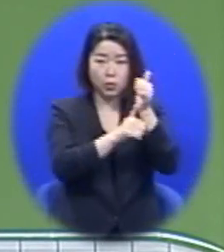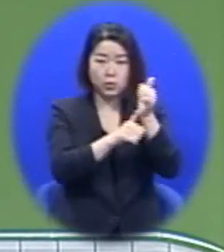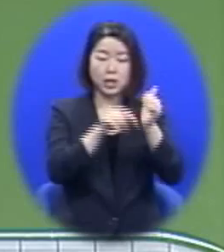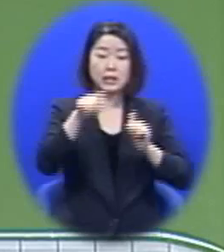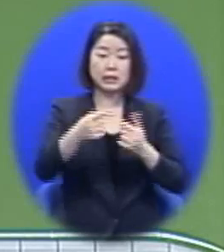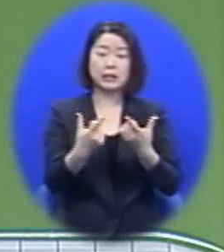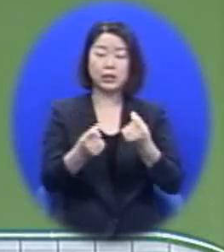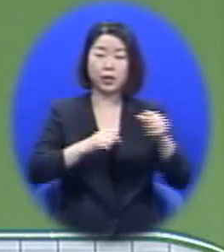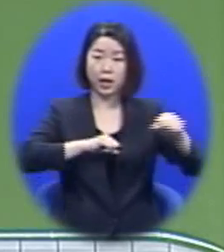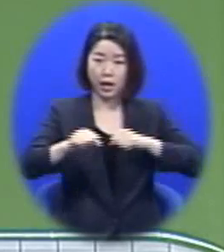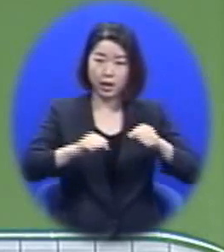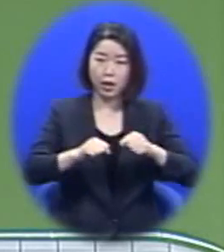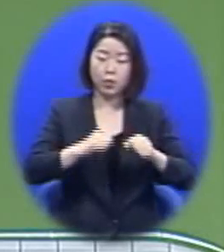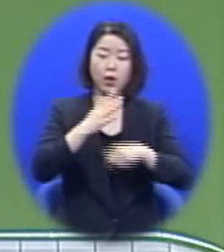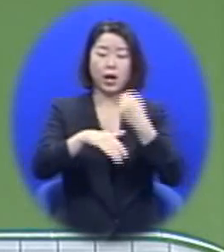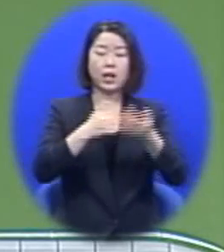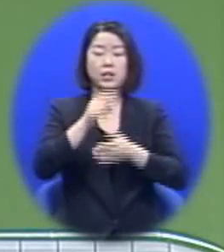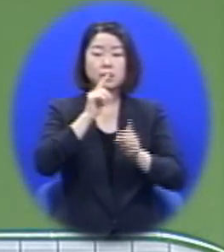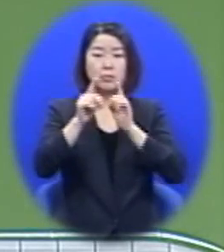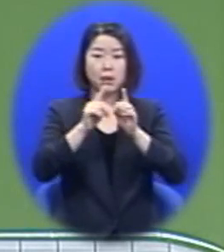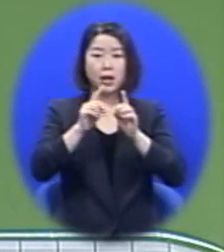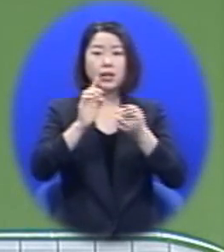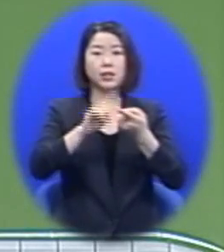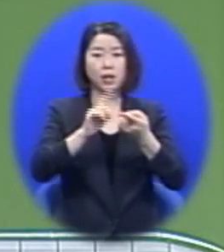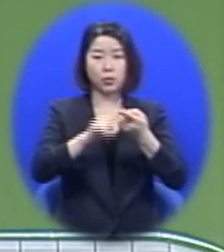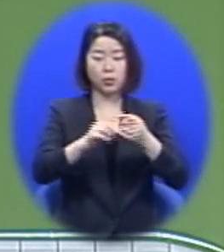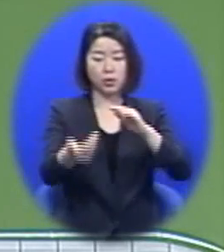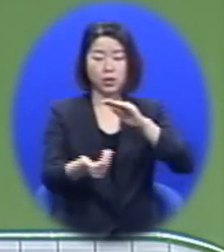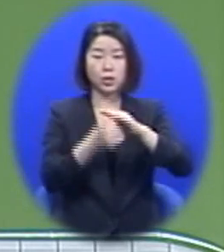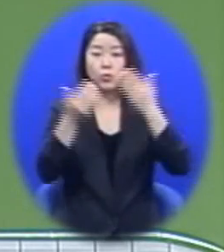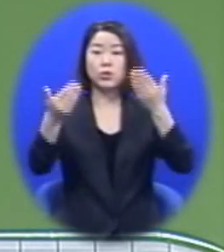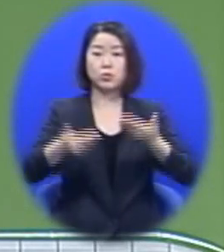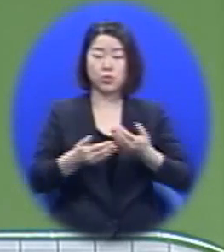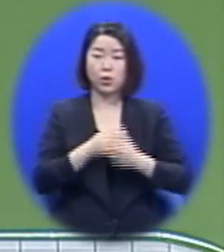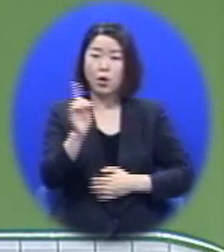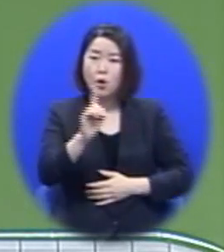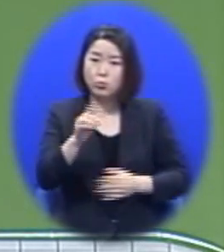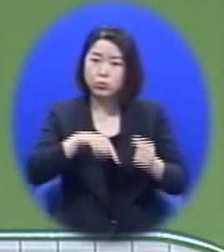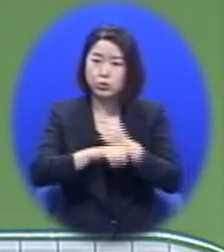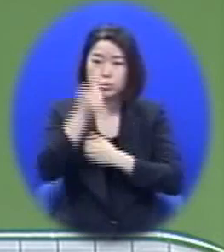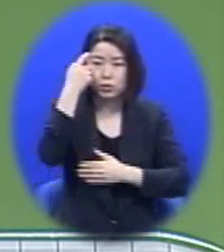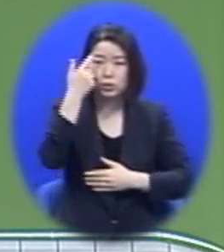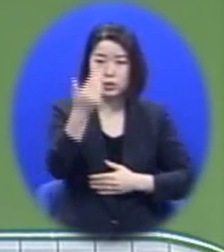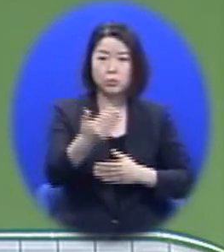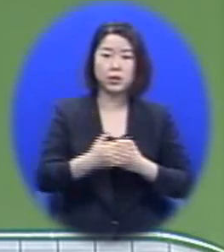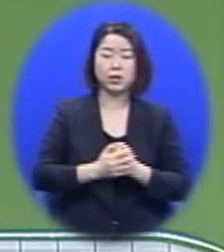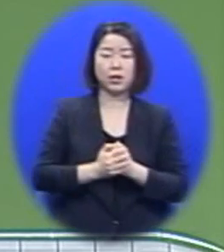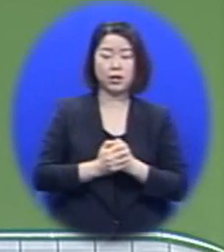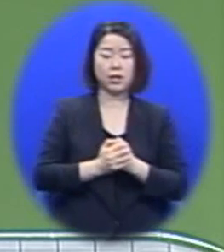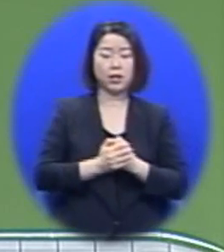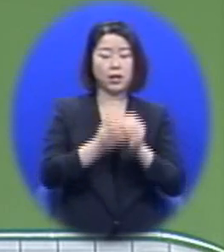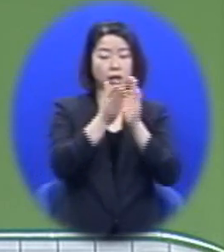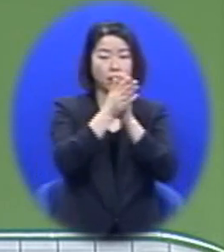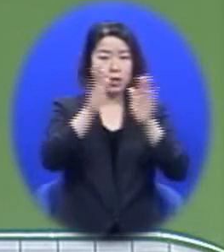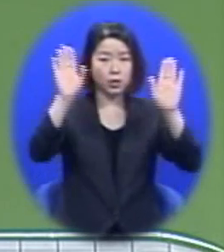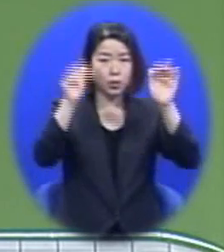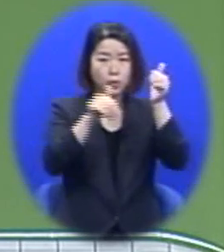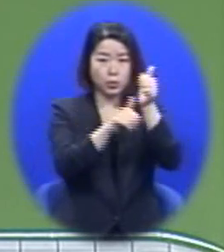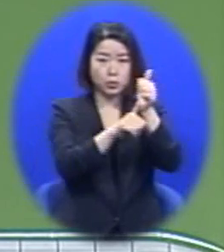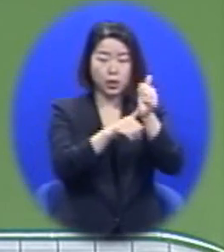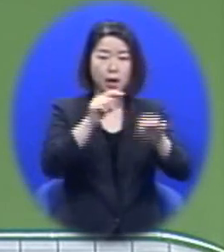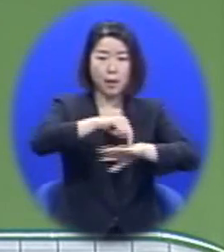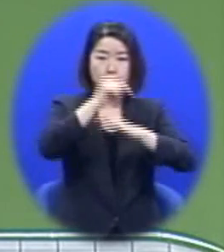그 말대로 이루셨습니다. 그럼 무슨 뜻이죠? 여호수아의